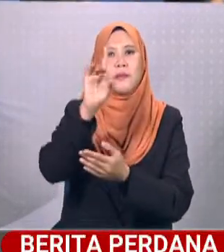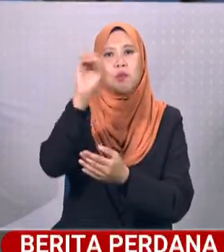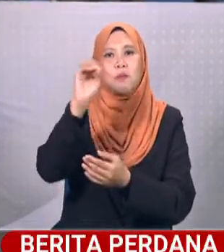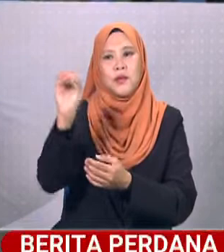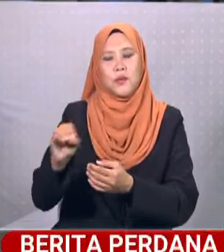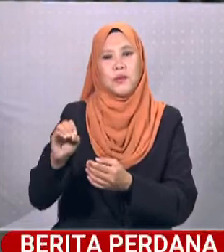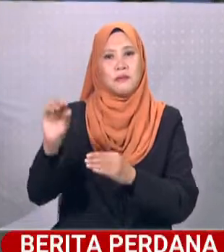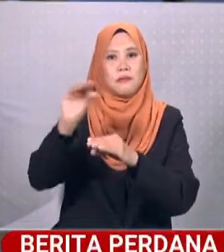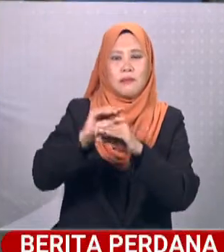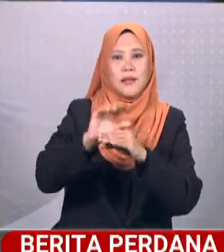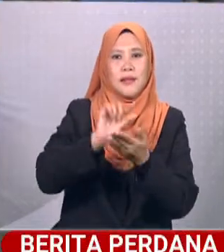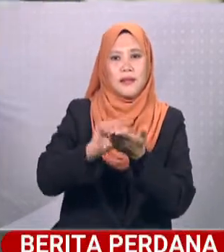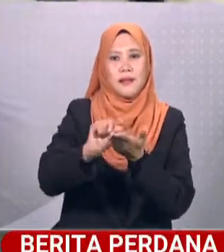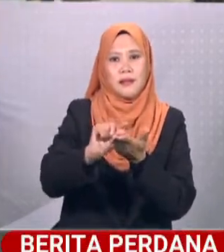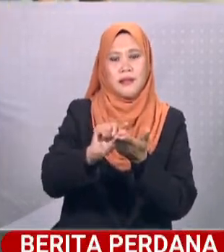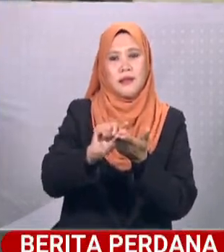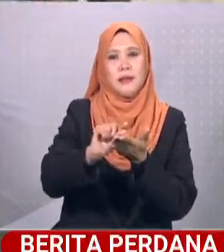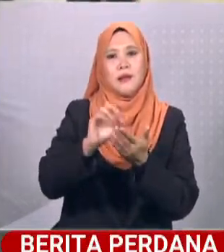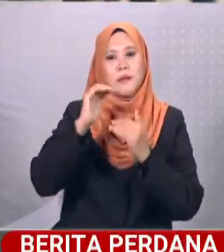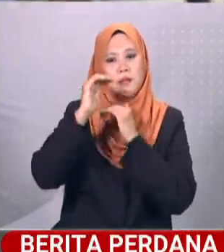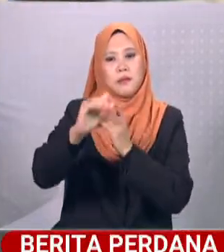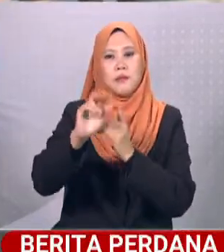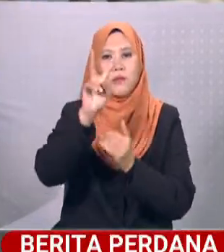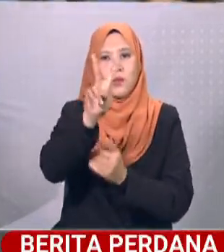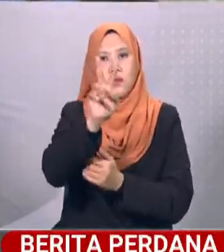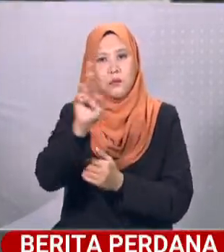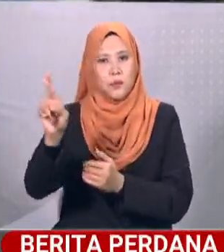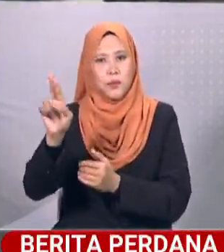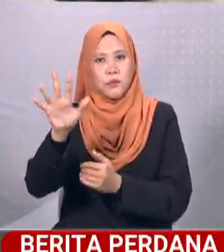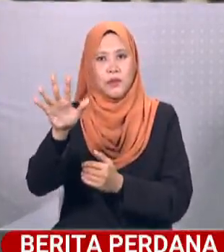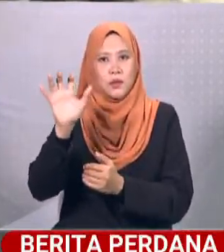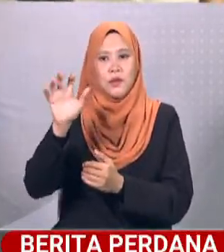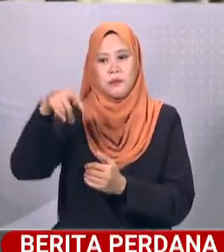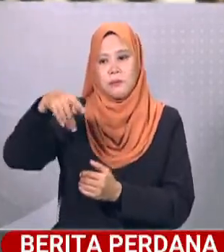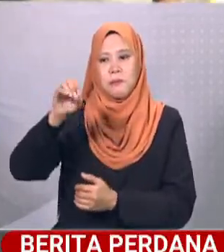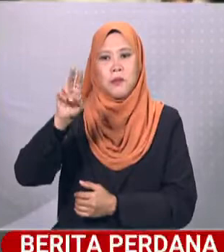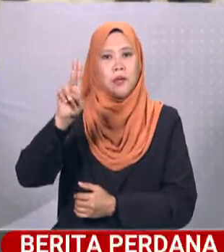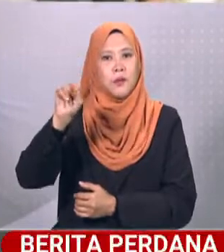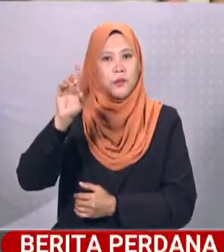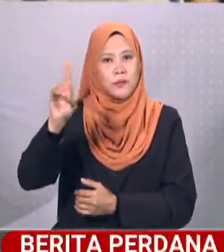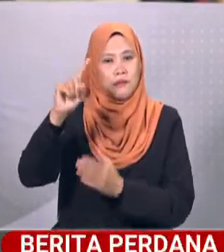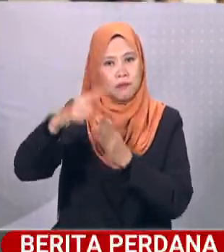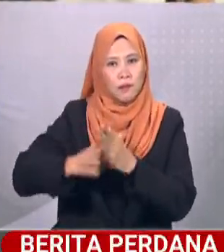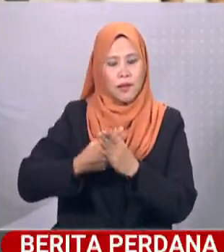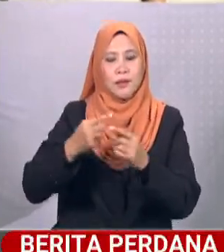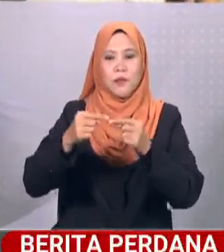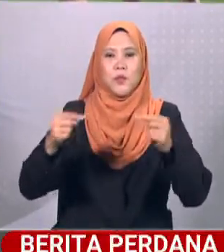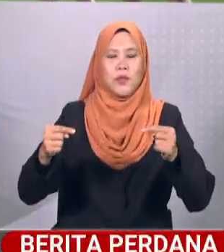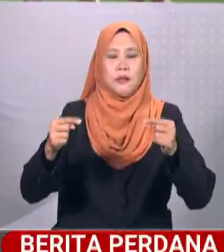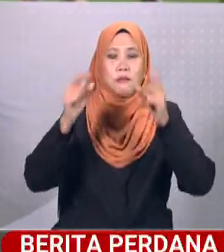80% gaji bagi kaki tangan yang bergaji maksimum £2,500 sebulan. Keputusan ini